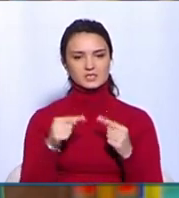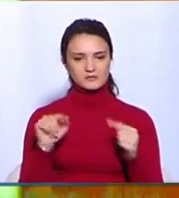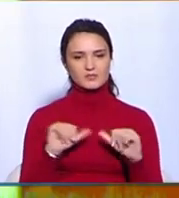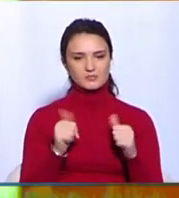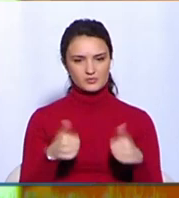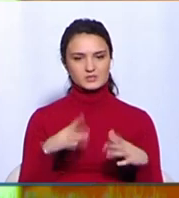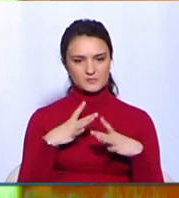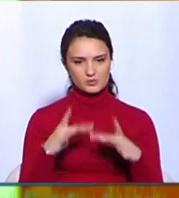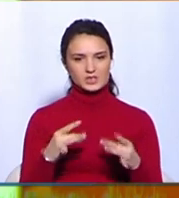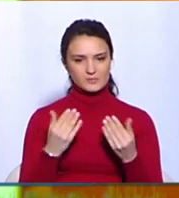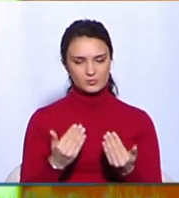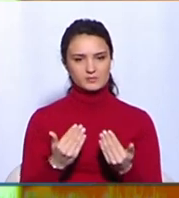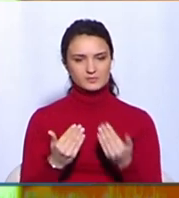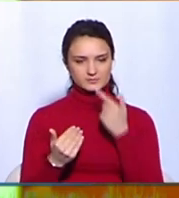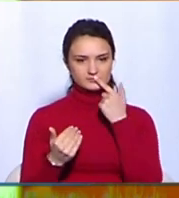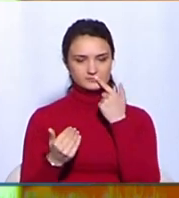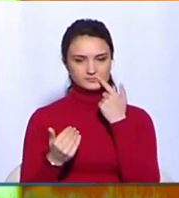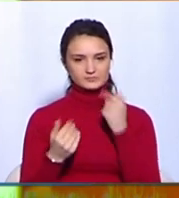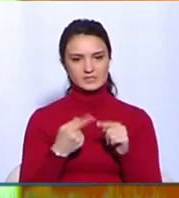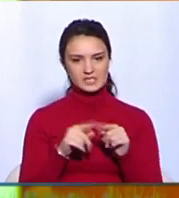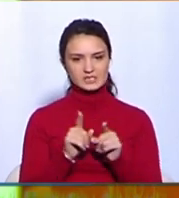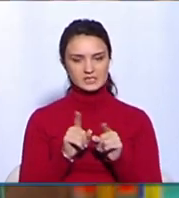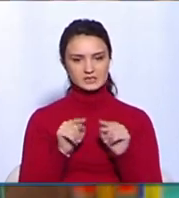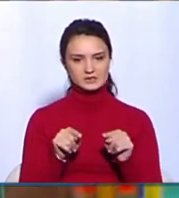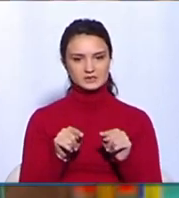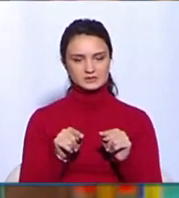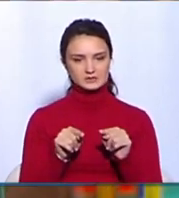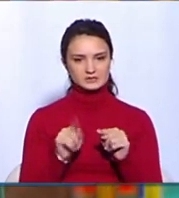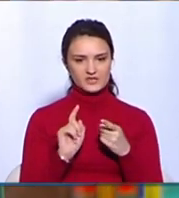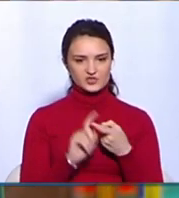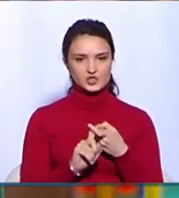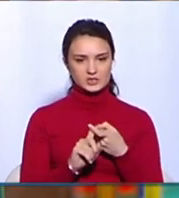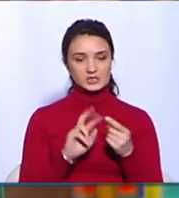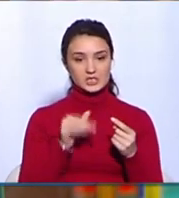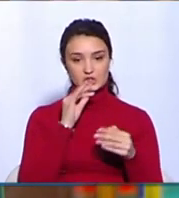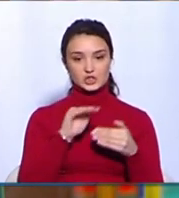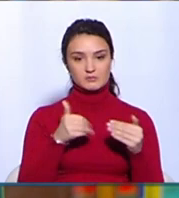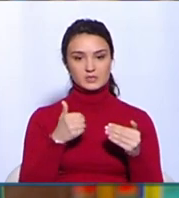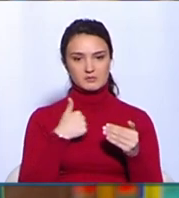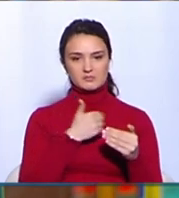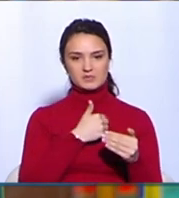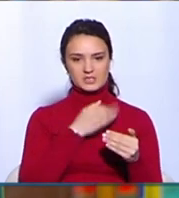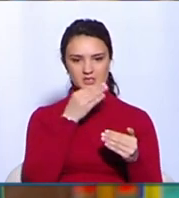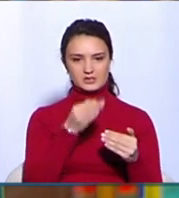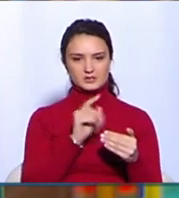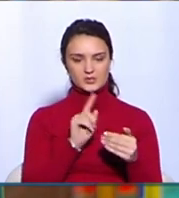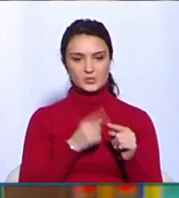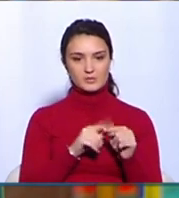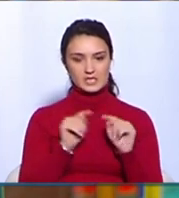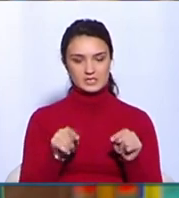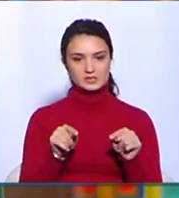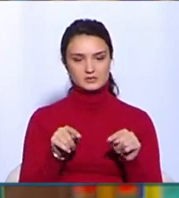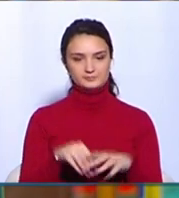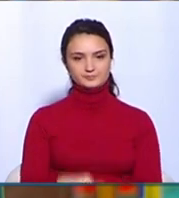ტიპის დამოკიდებულებების ესეთი ასოცირება და ასე შემდეგ. მე მინდა გითხრათ, რომ აი ეს